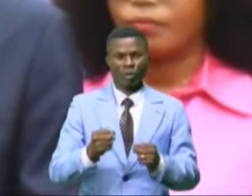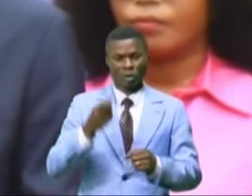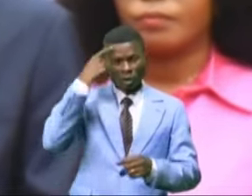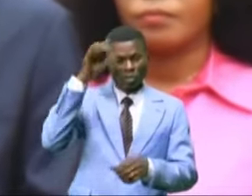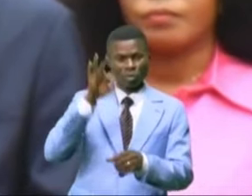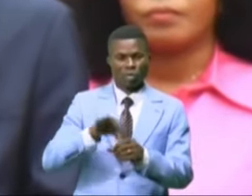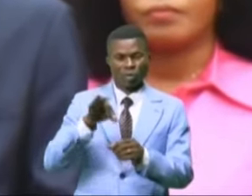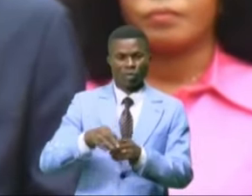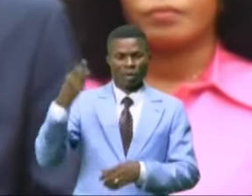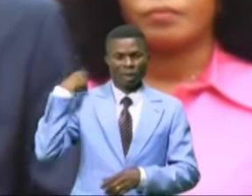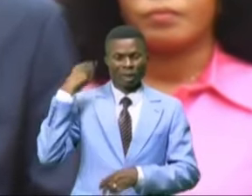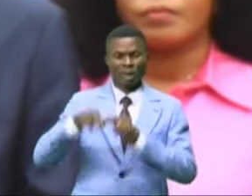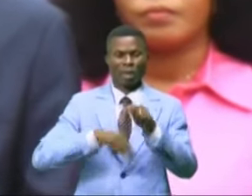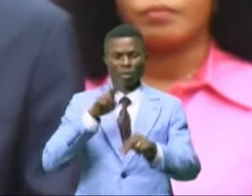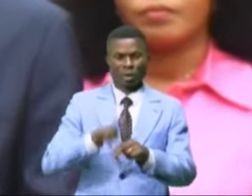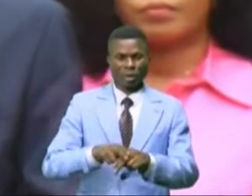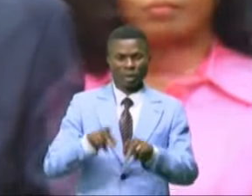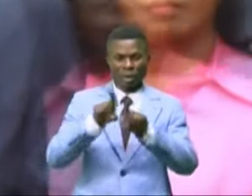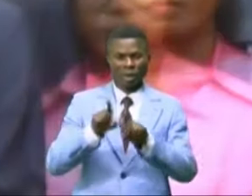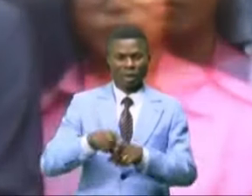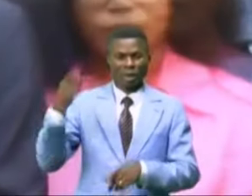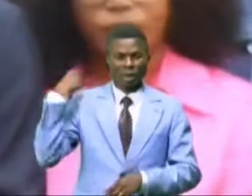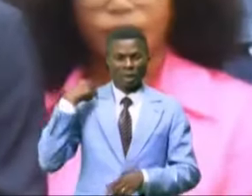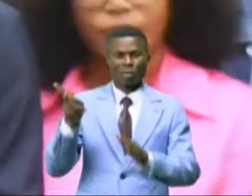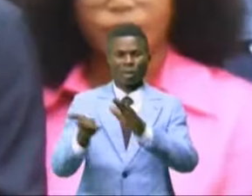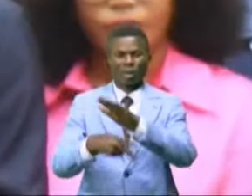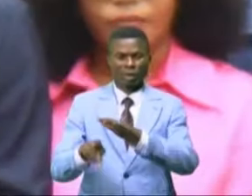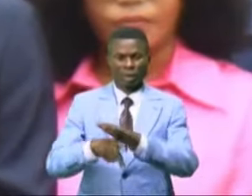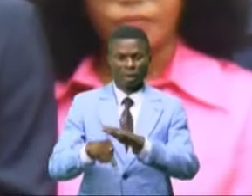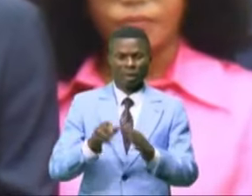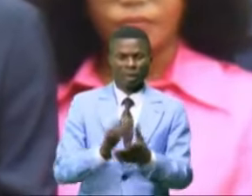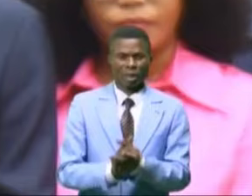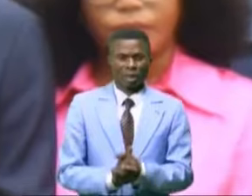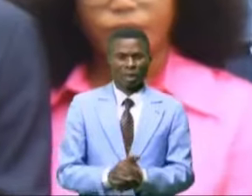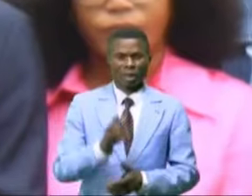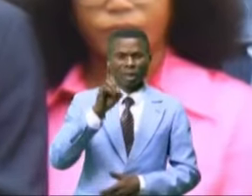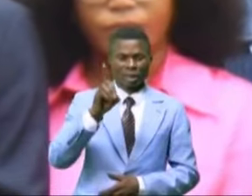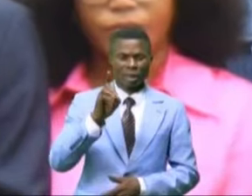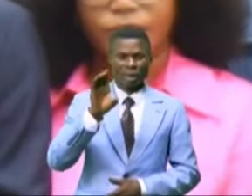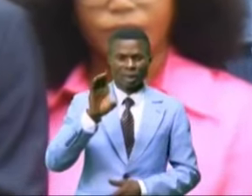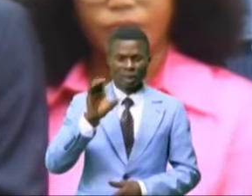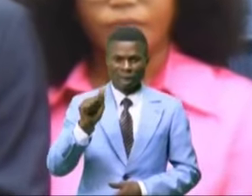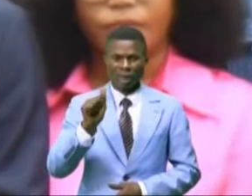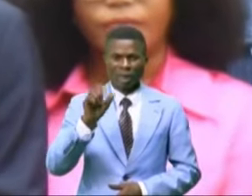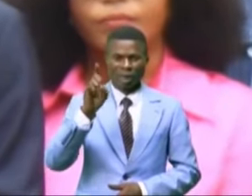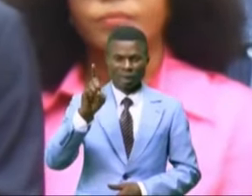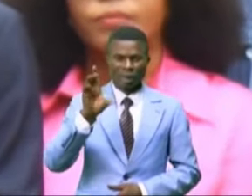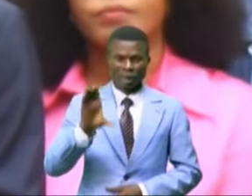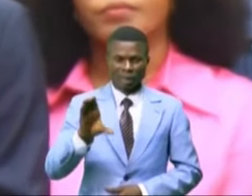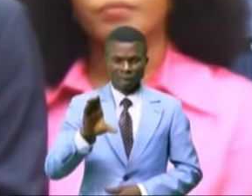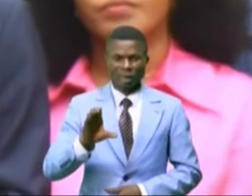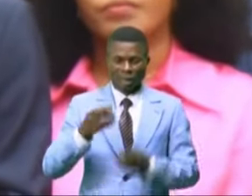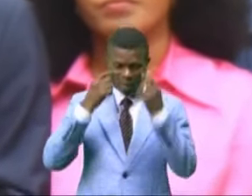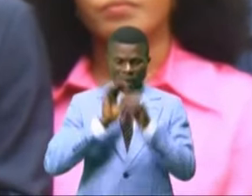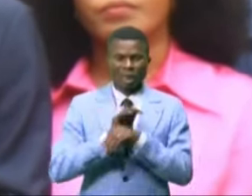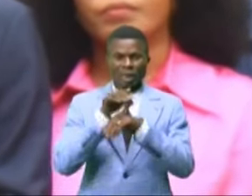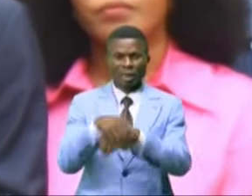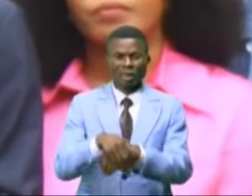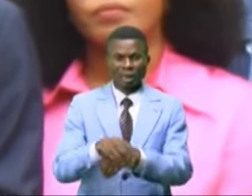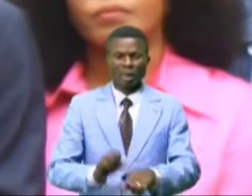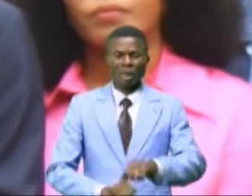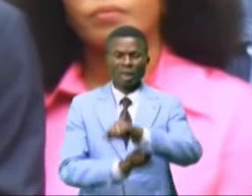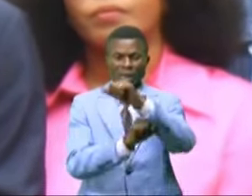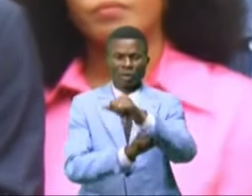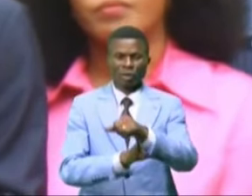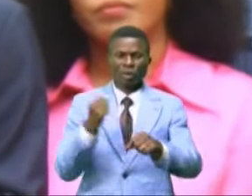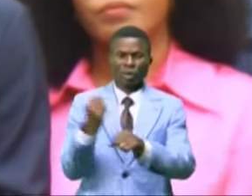élections législatives nationales et provinciales. 2ATDC s'engage à accompagner l'offre